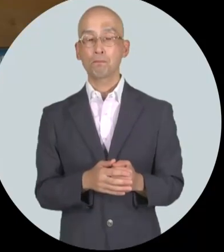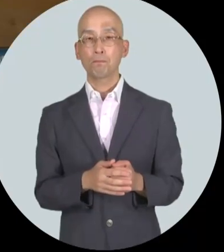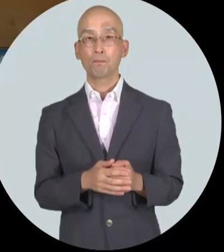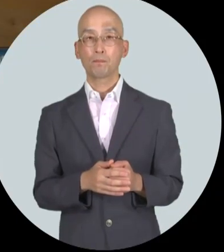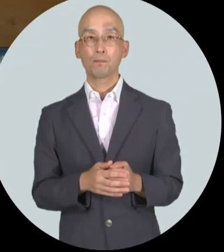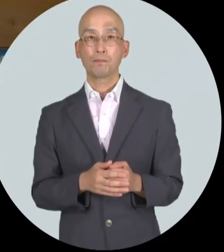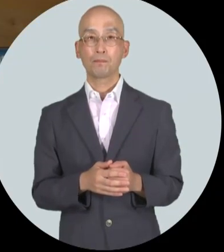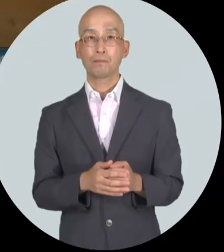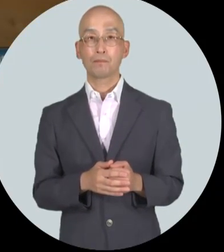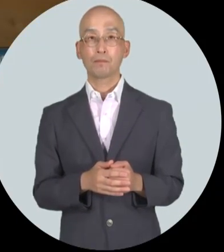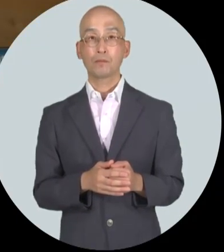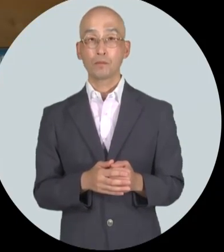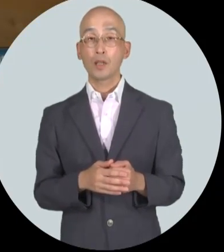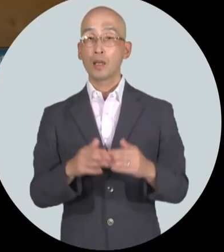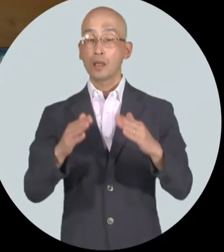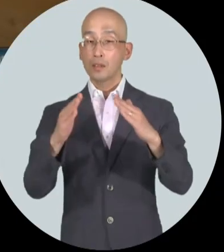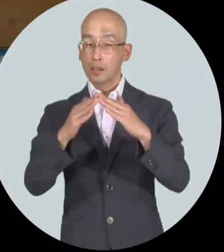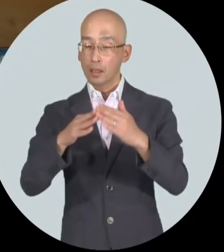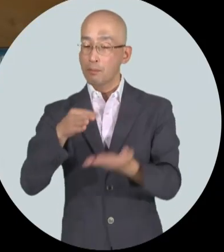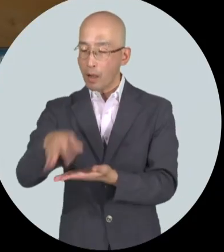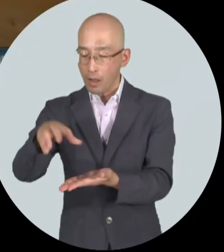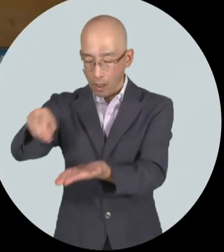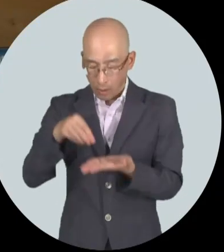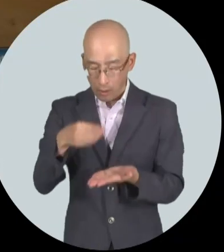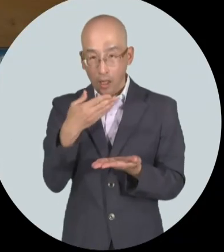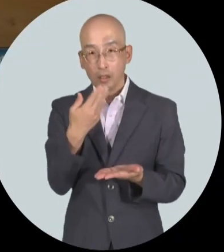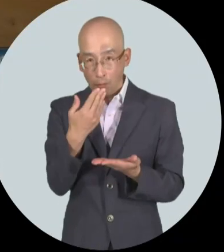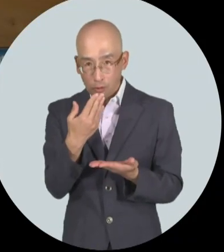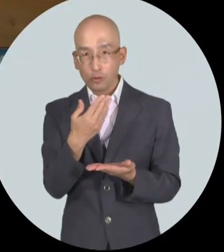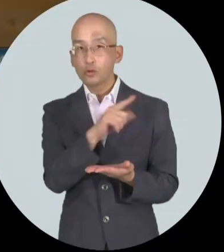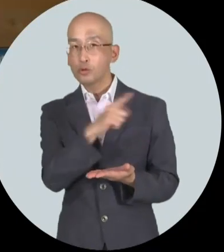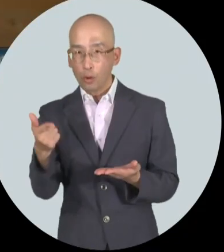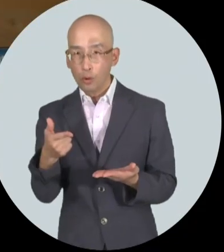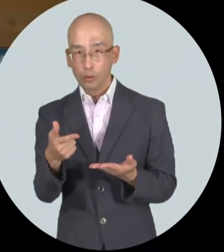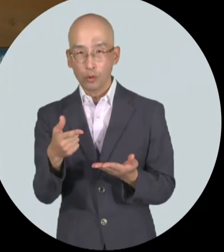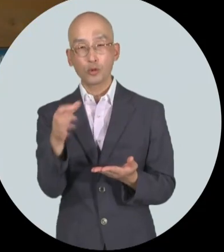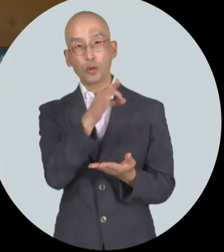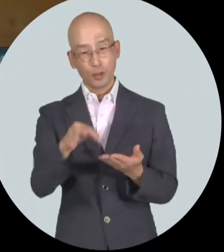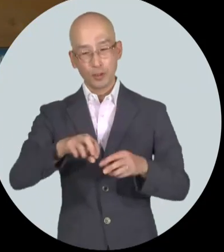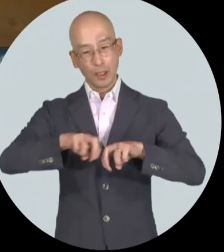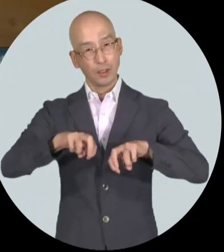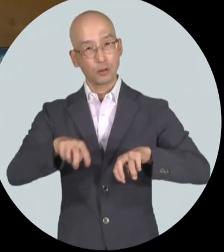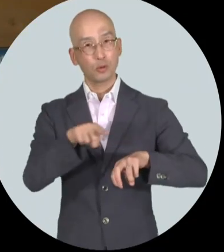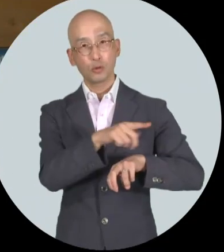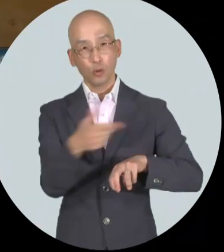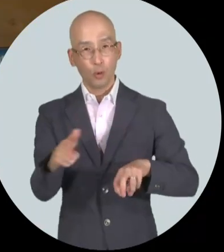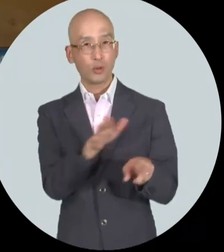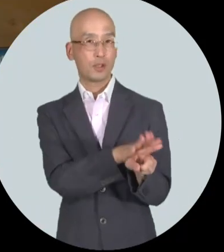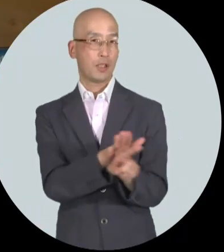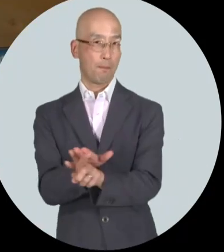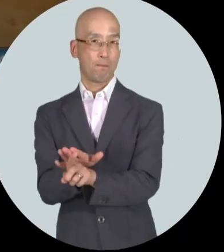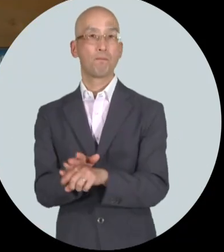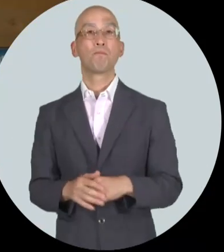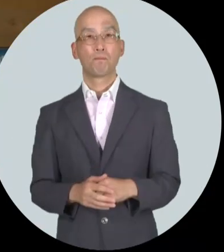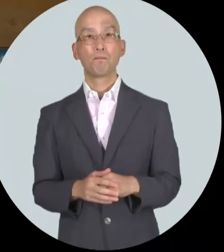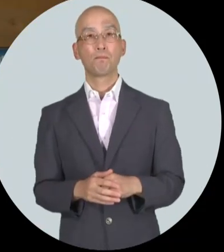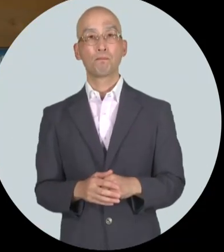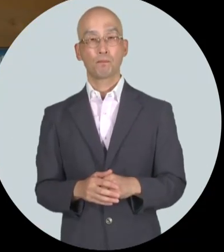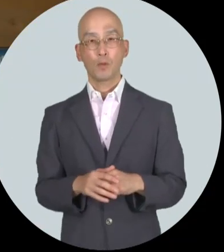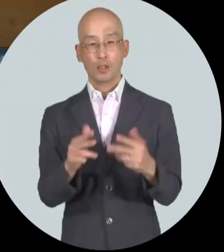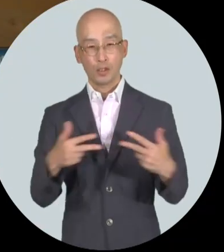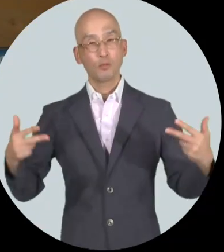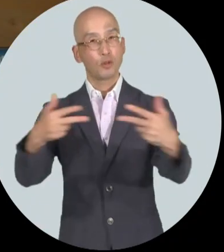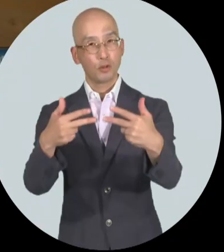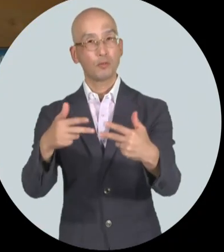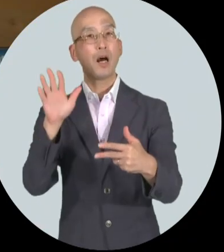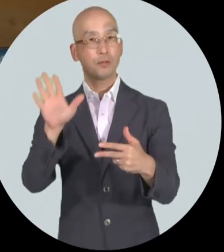せてですね、中食向けの新商品開発サービスの開発等を支援するとともに、シンポジウム等の開